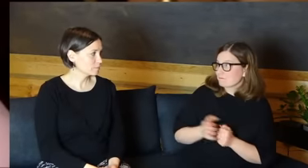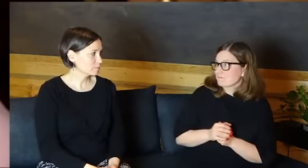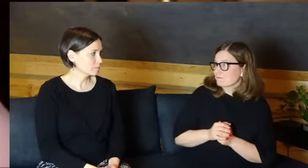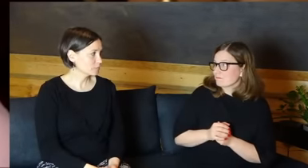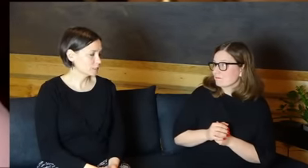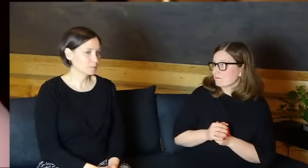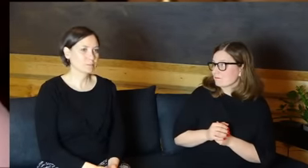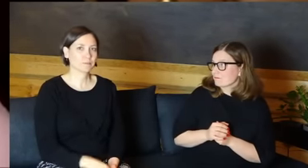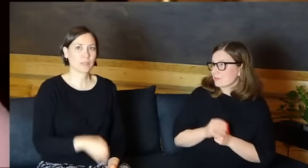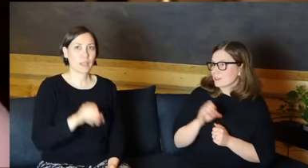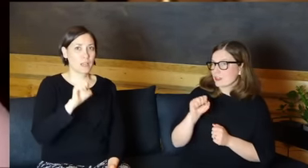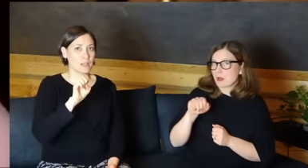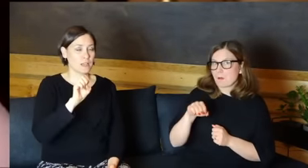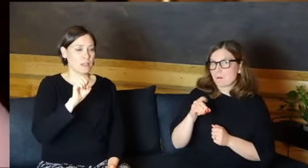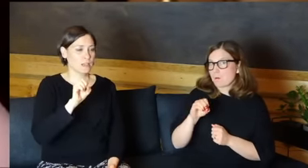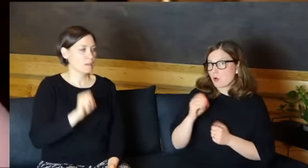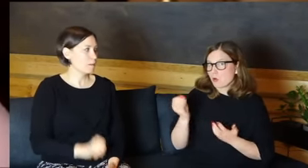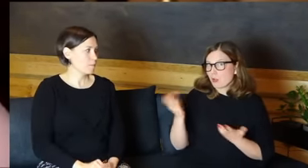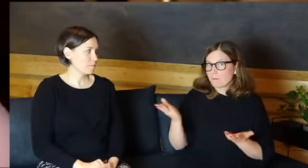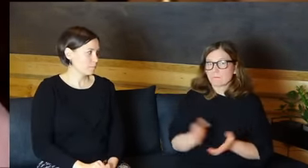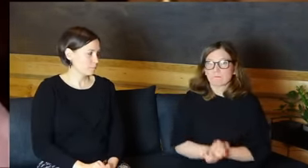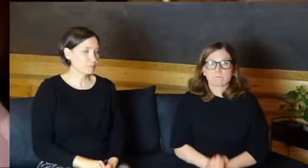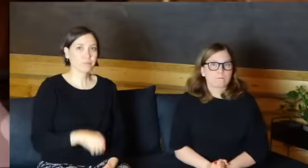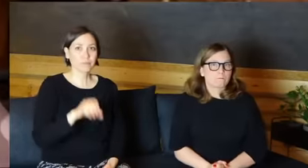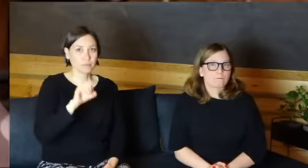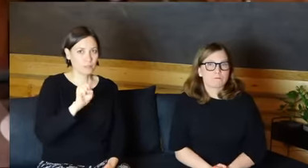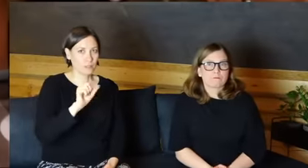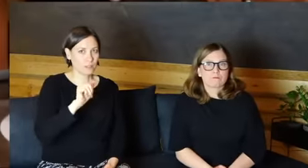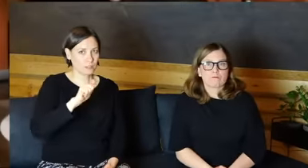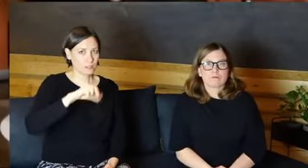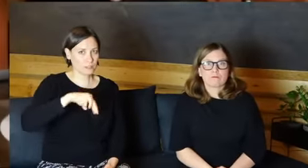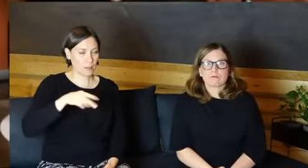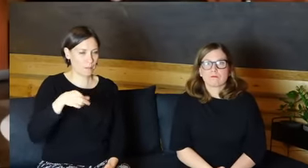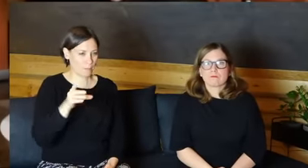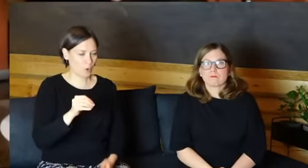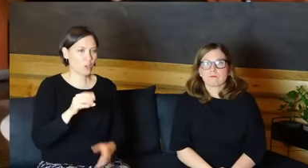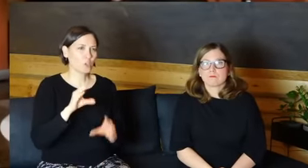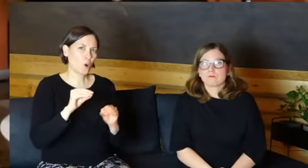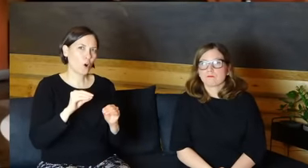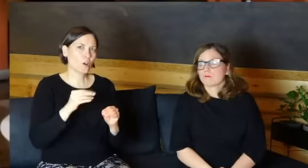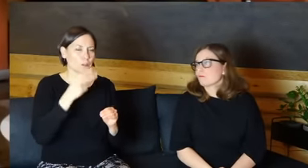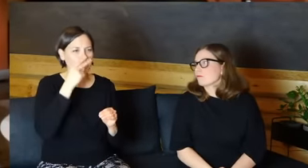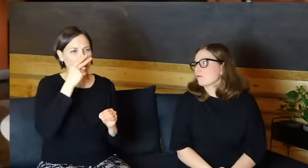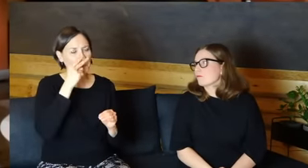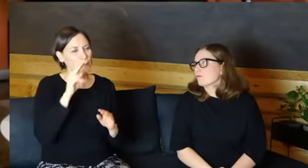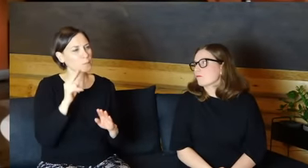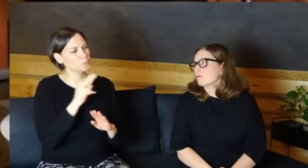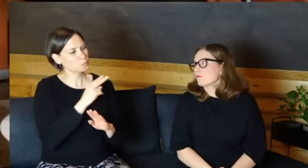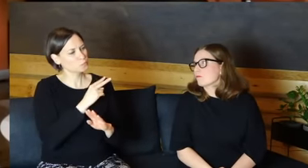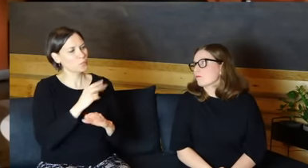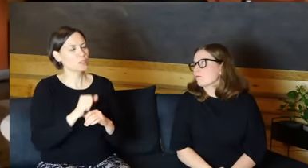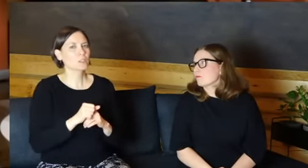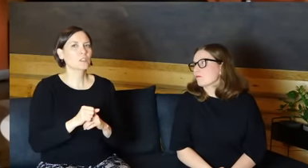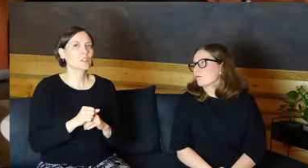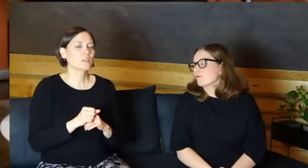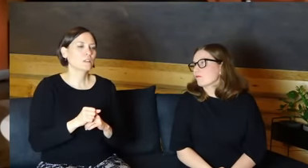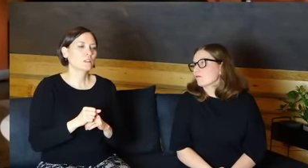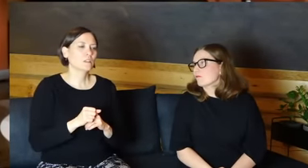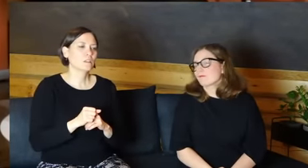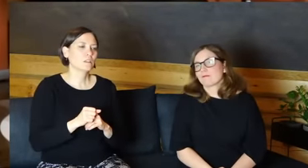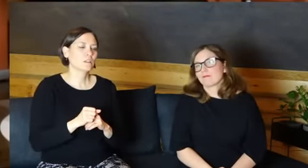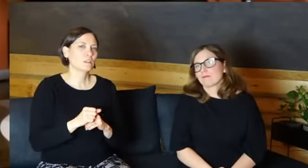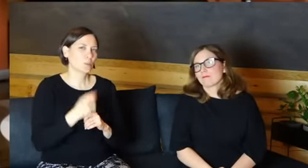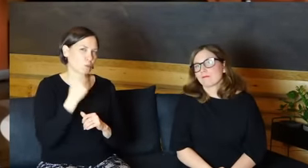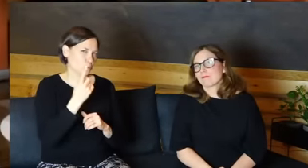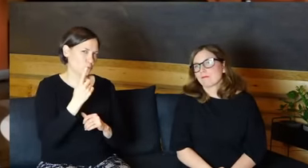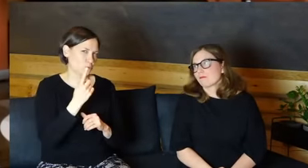No joo, jos niinku huippuhetkiä miettii tässä menneen vuoden varrella, niin tuota, varmaan yksi semmoinen oli